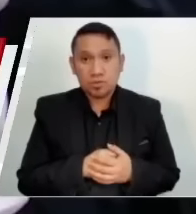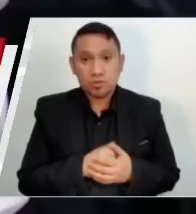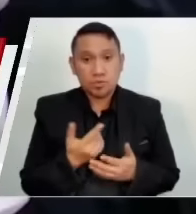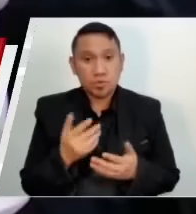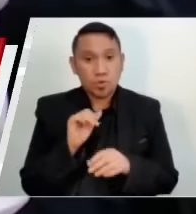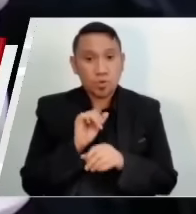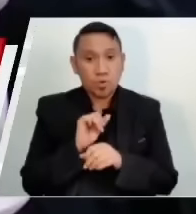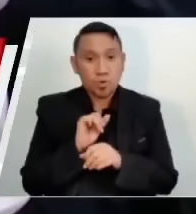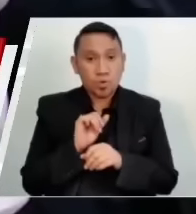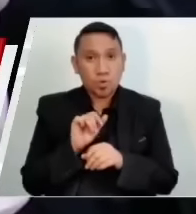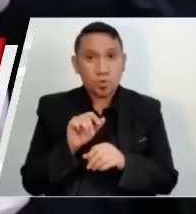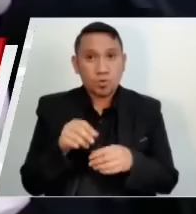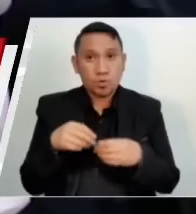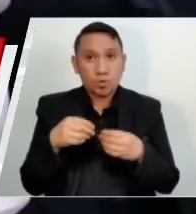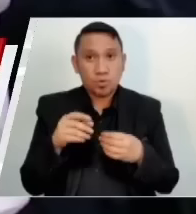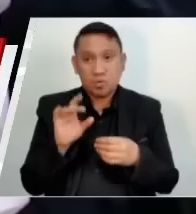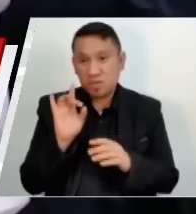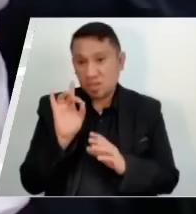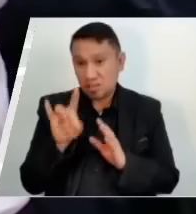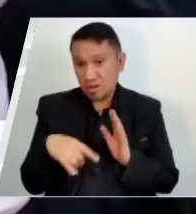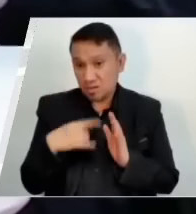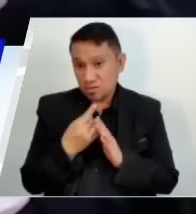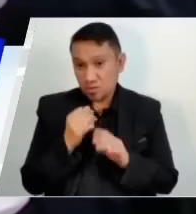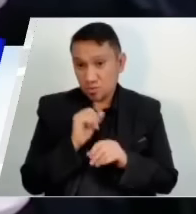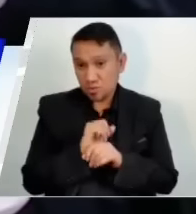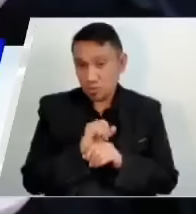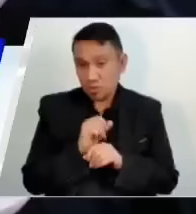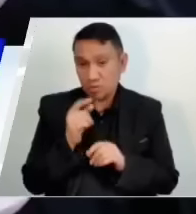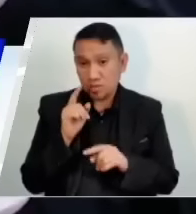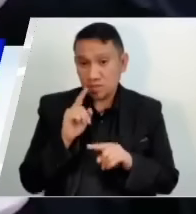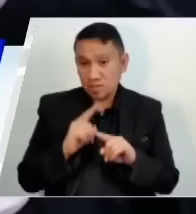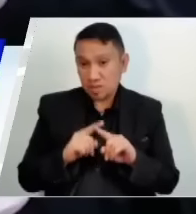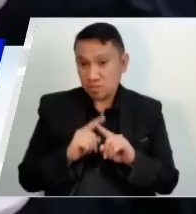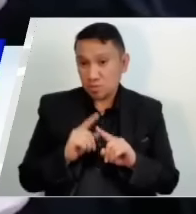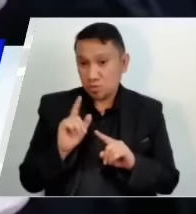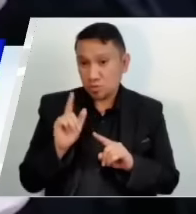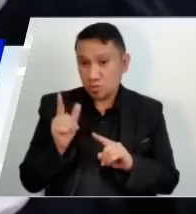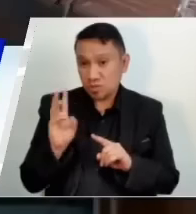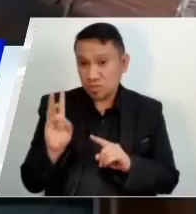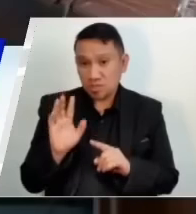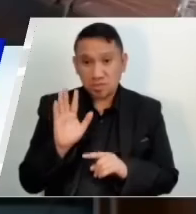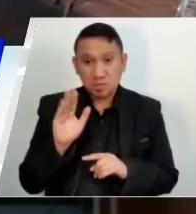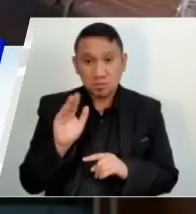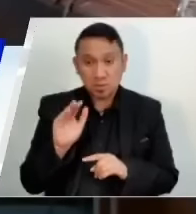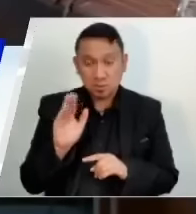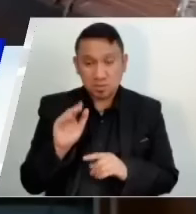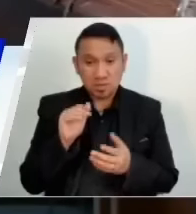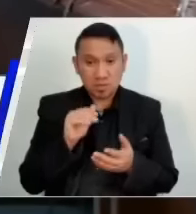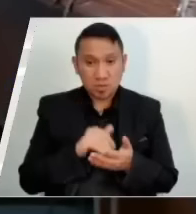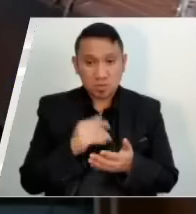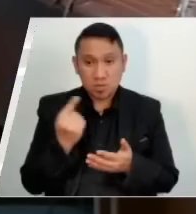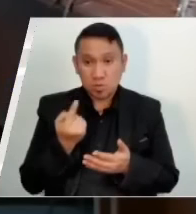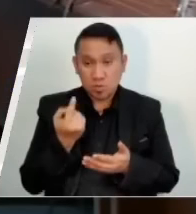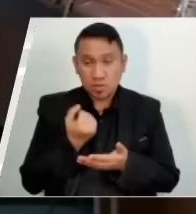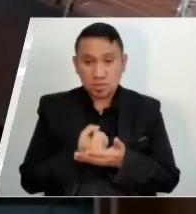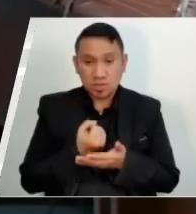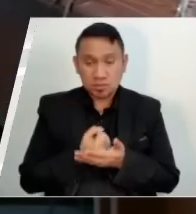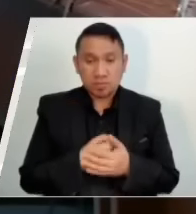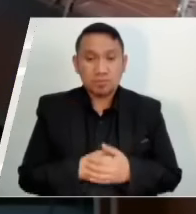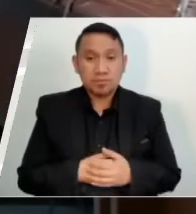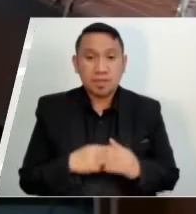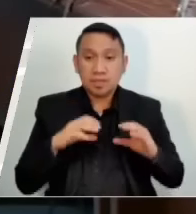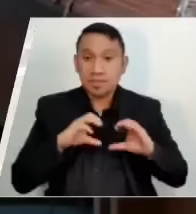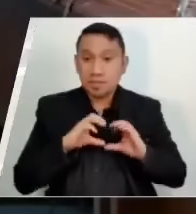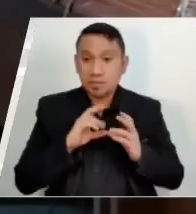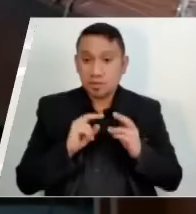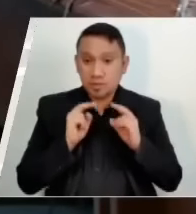sir. Kasi kung 8 hours lang po yun, sir, times 26, 15,000 lang po yung takeover, sir. Para sa GMA Integrated News, Dano Tingkungko